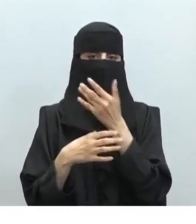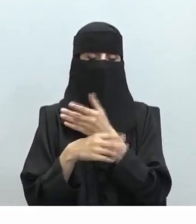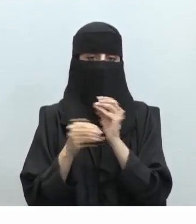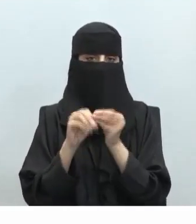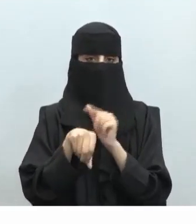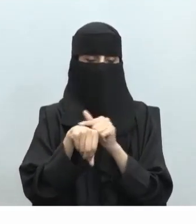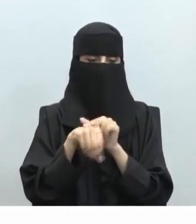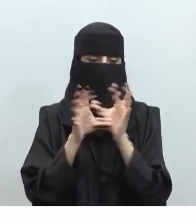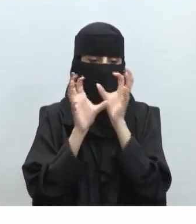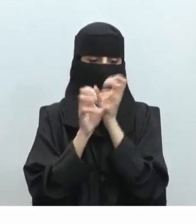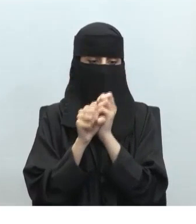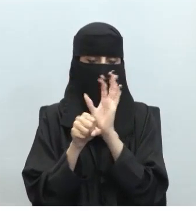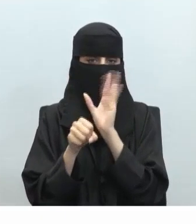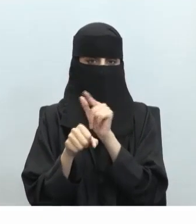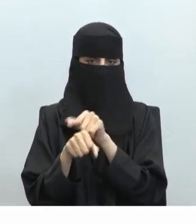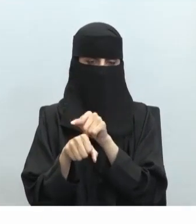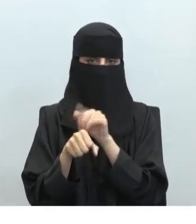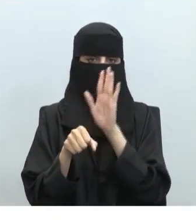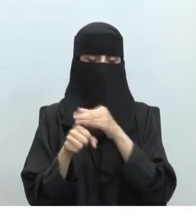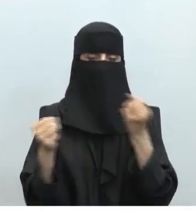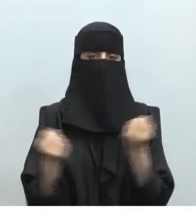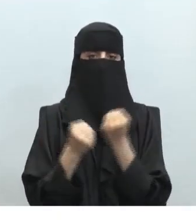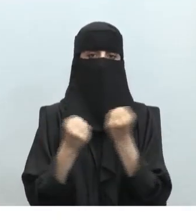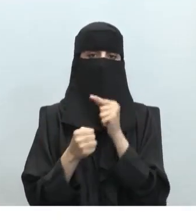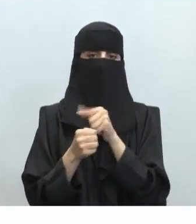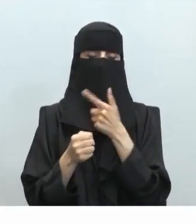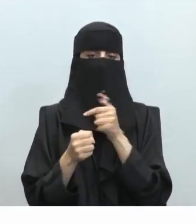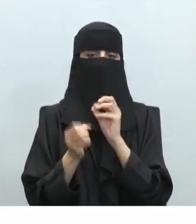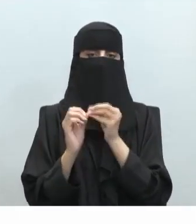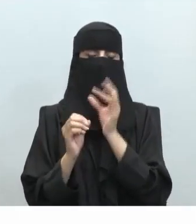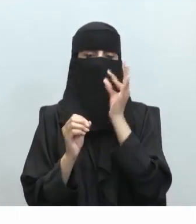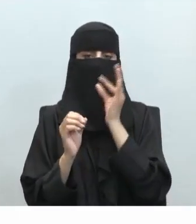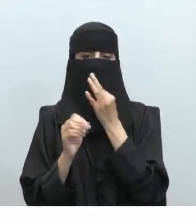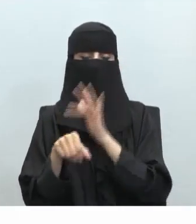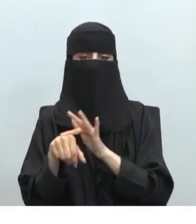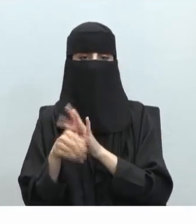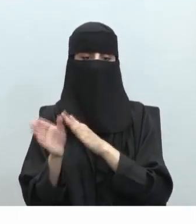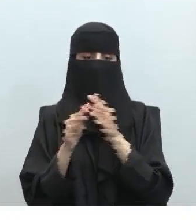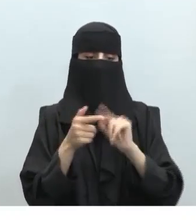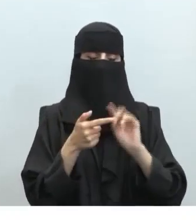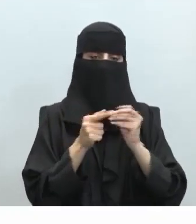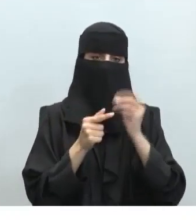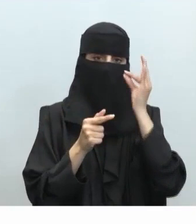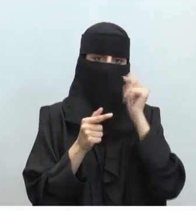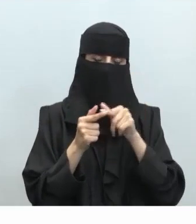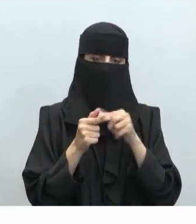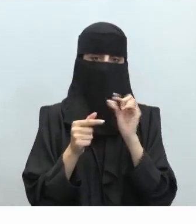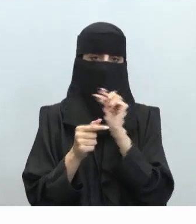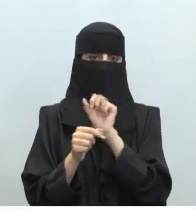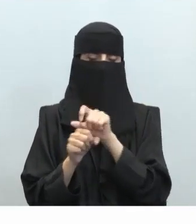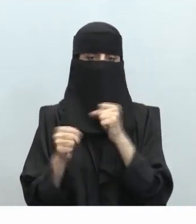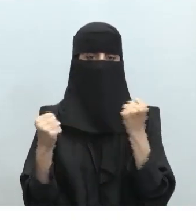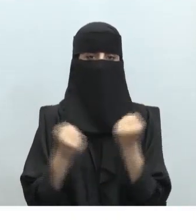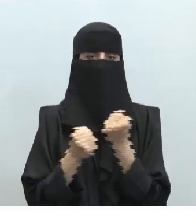يدل على ان الكروموسوم الموجود هنا النشط هو الذي يحمل اللون البني ووجود اللون الاسود هنا يدل على ان الكروموسوم النشط في هذه